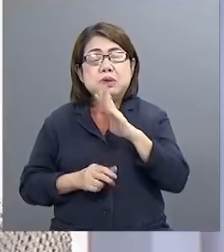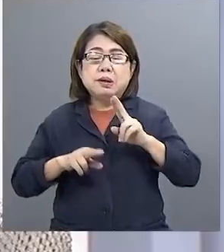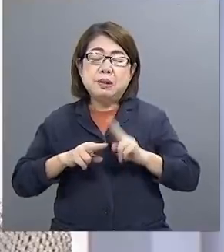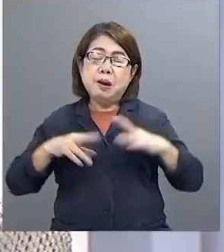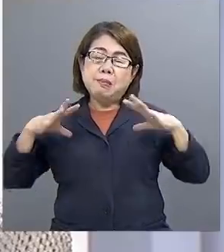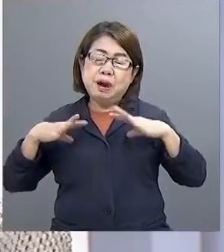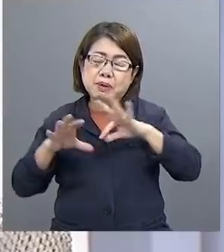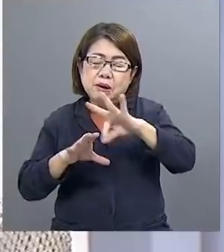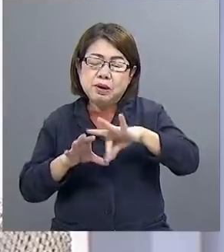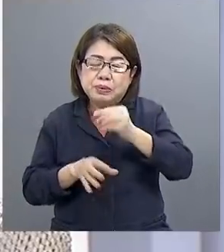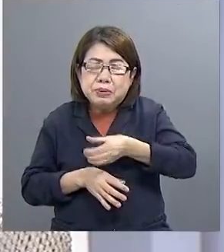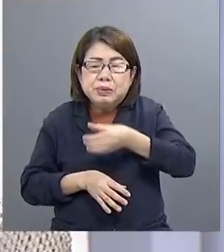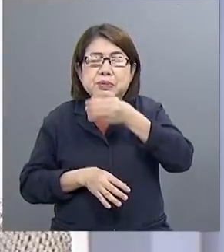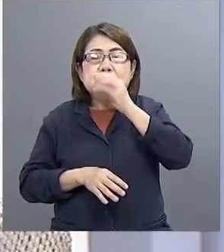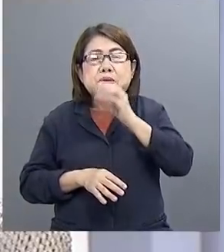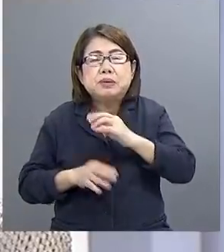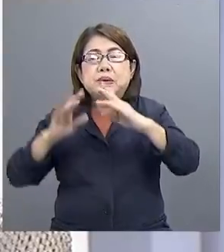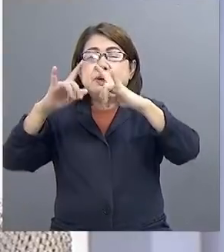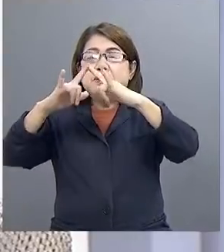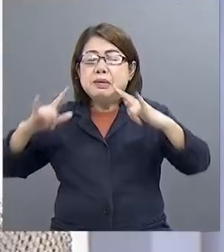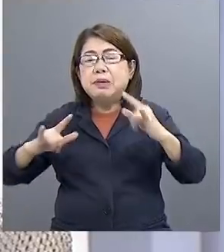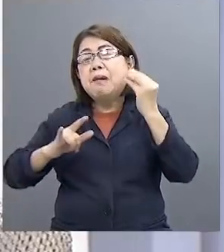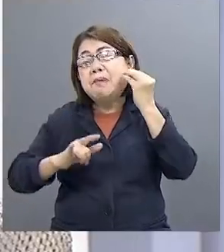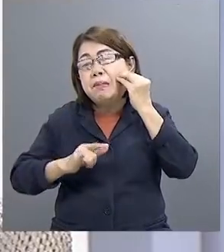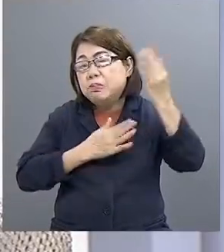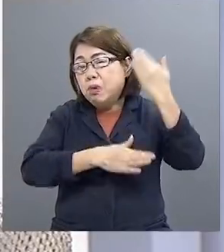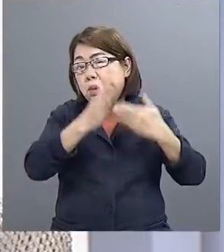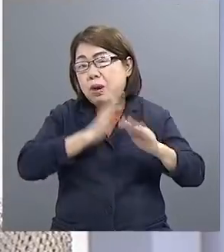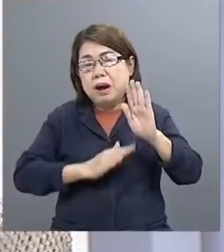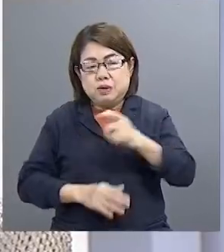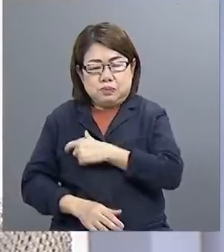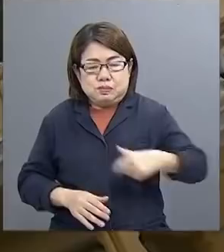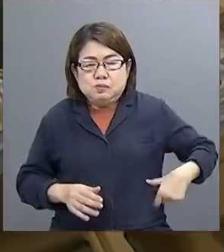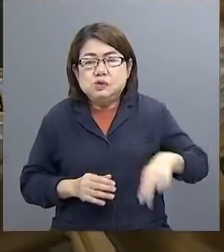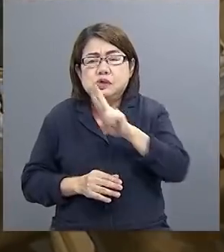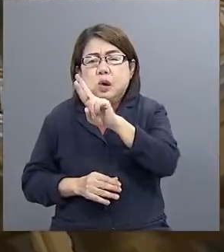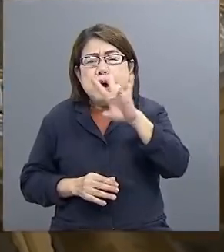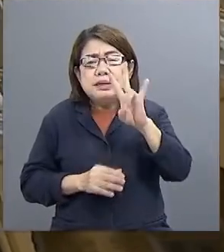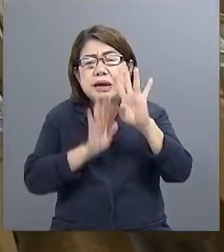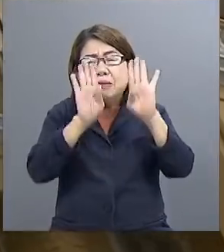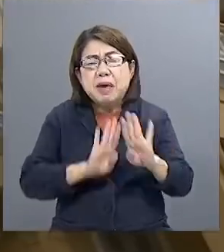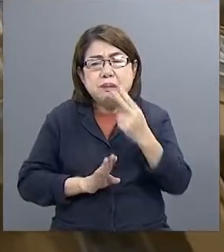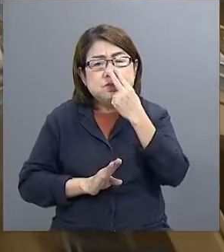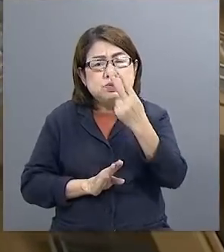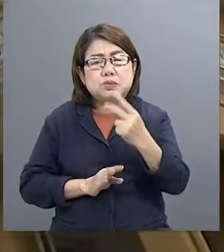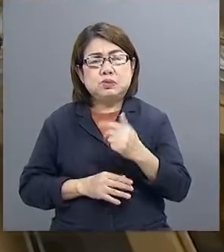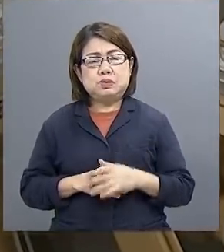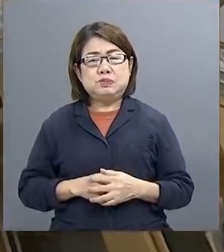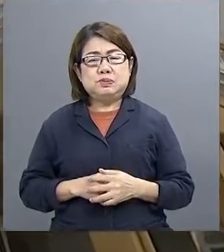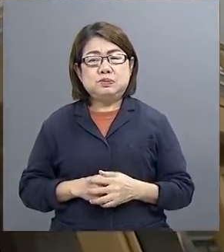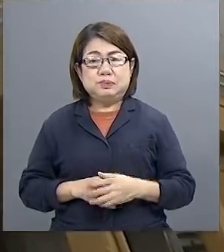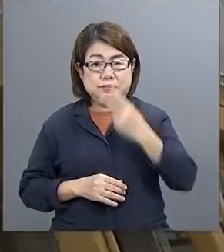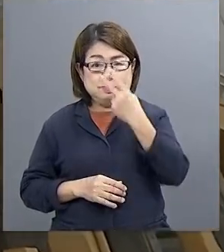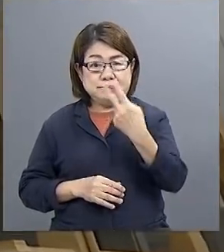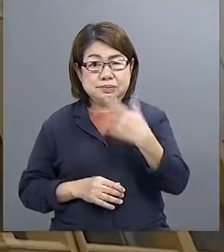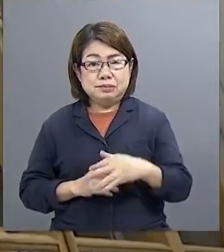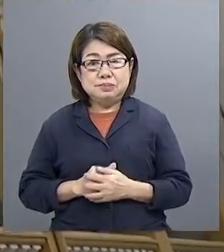กาดอยู่บนเรือนสมัยรัชกาลที่ 7เจอเออมันต้องคลาสสิคแน่นอนพาไปดูกันครับนะเนี่ยจะดึง